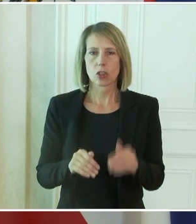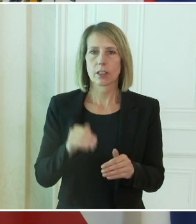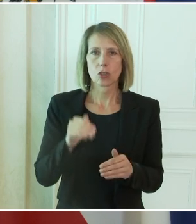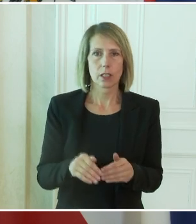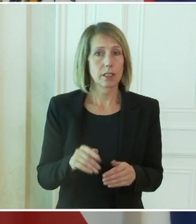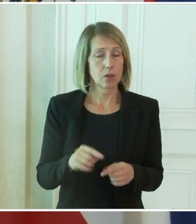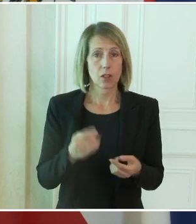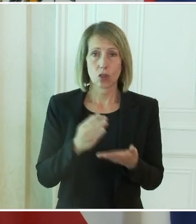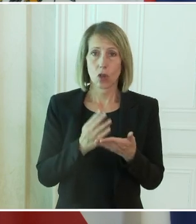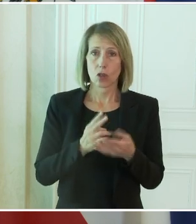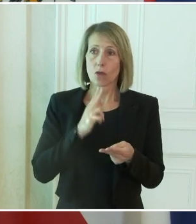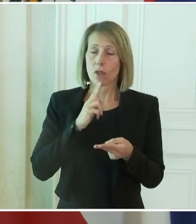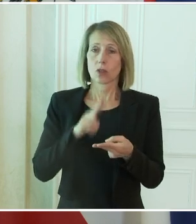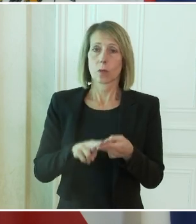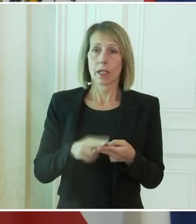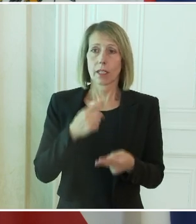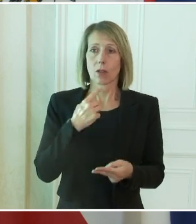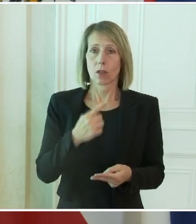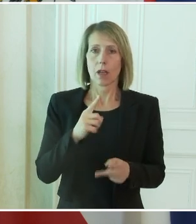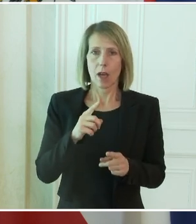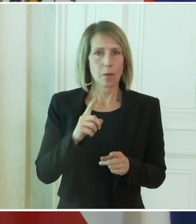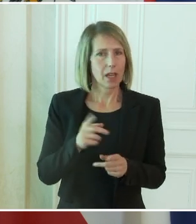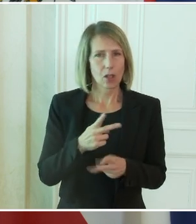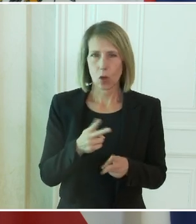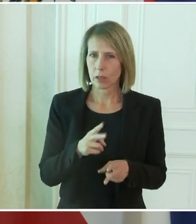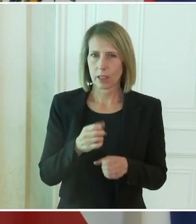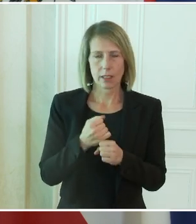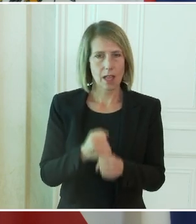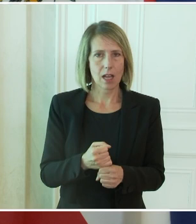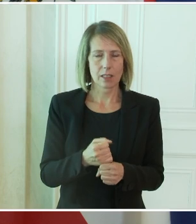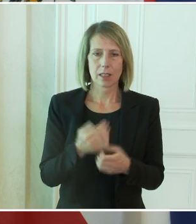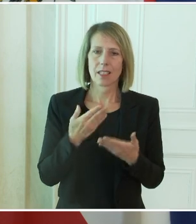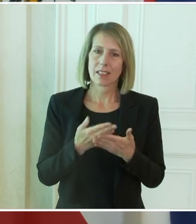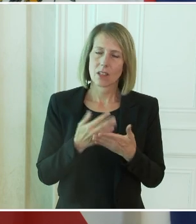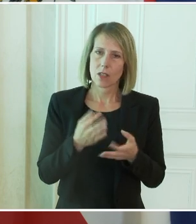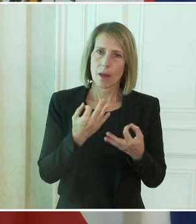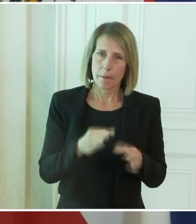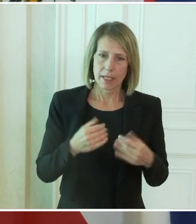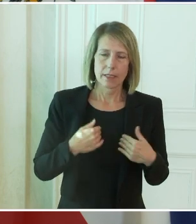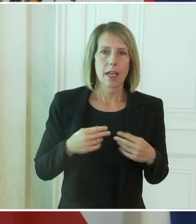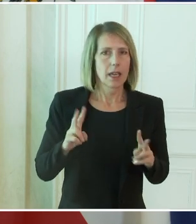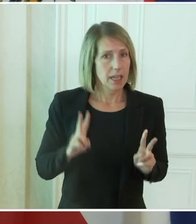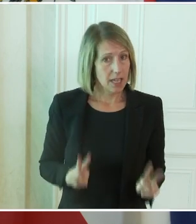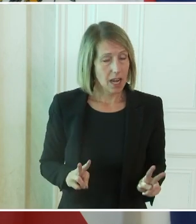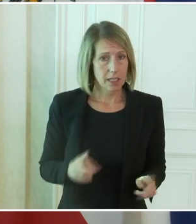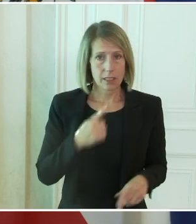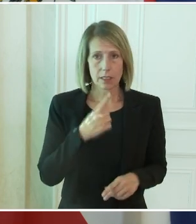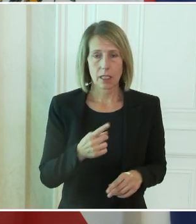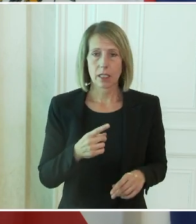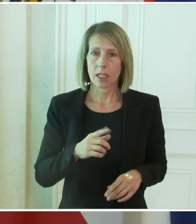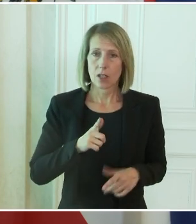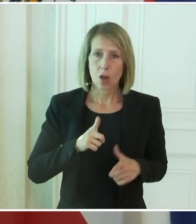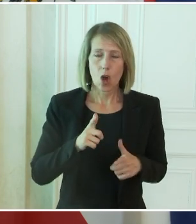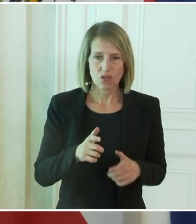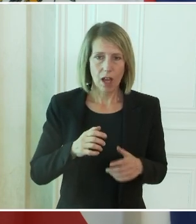haben, die wir nicht halten konnten. Daher halte ich für den ehrlichen und realistischen Zugang es, zu sagen, es gibt kein Fast-Track-Verfahren, es wird